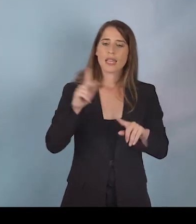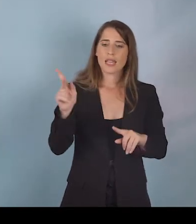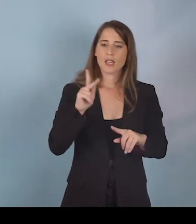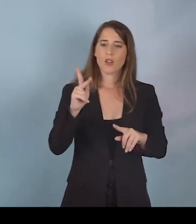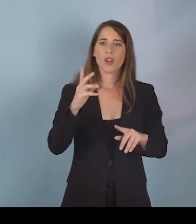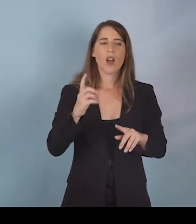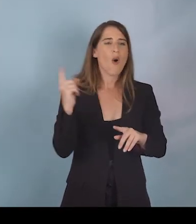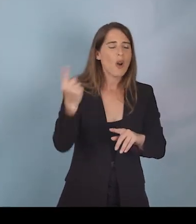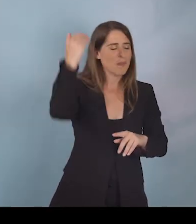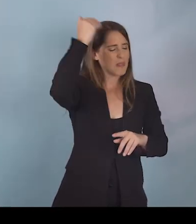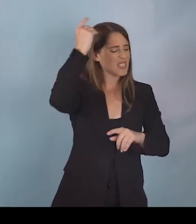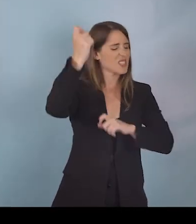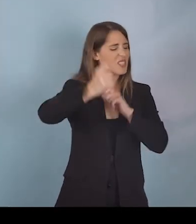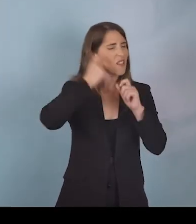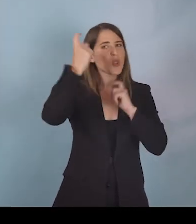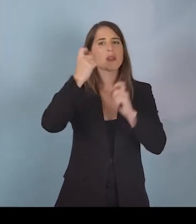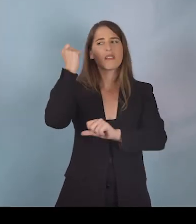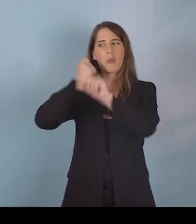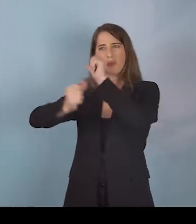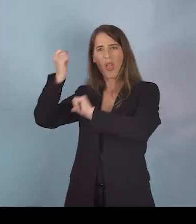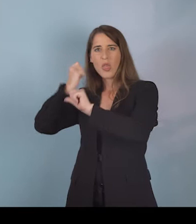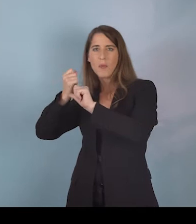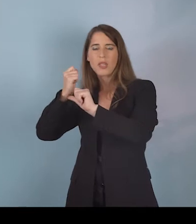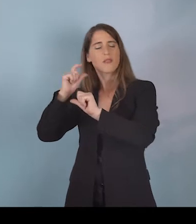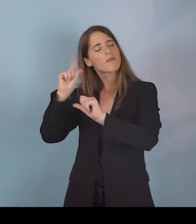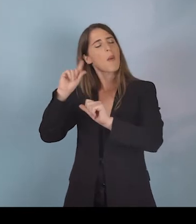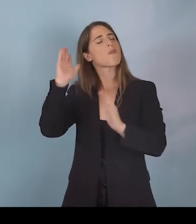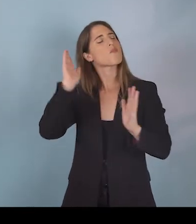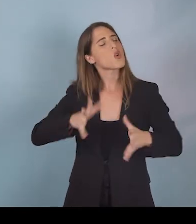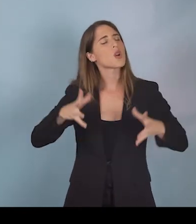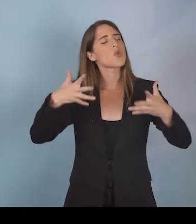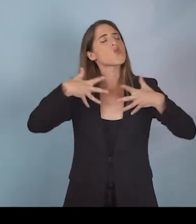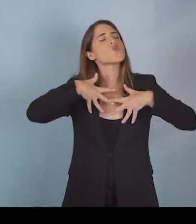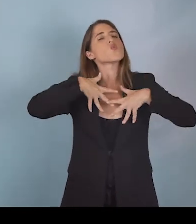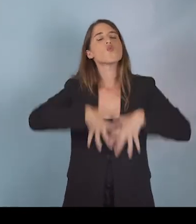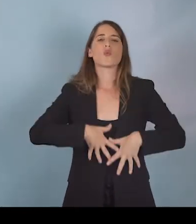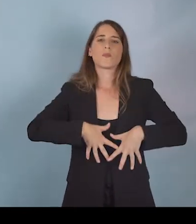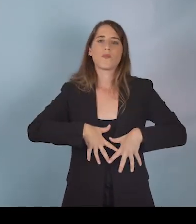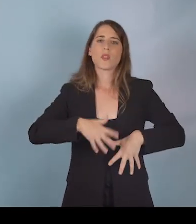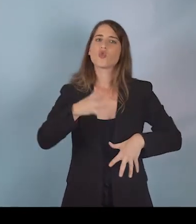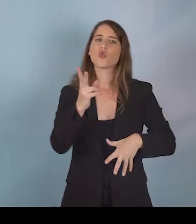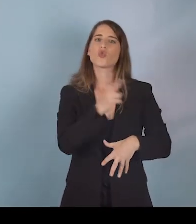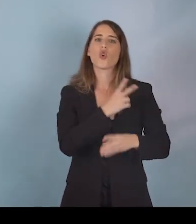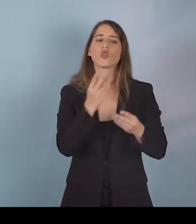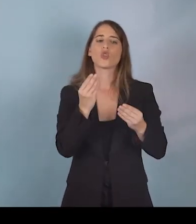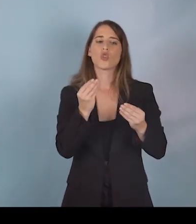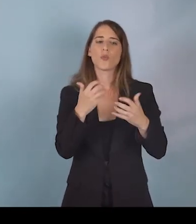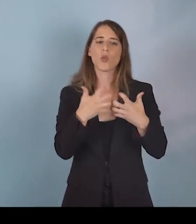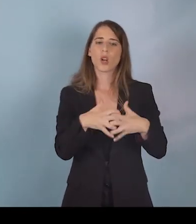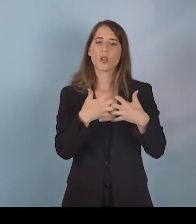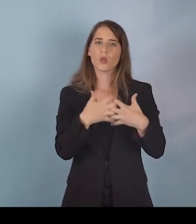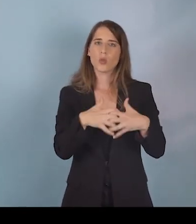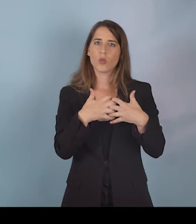κοινωνία, παρόλο που την αντιμετωπίζουμε πολλές φορές σαν υπισθοδρομική, ενδεχομένως να μπορέσει να αφομοιώσει με έναν σωστό